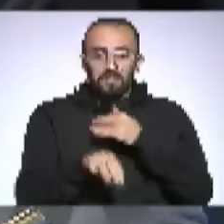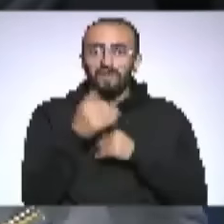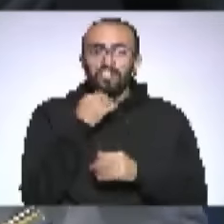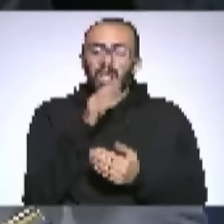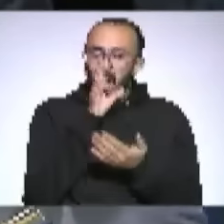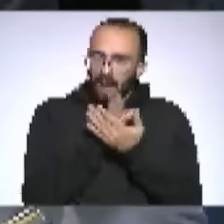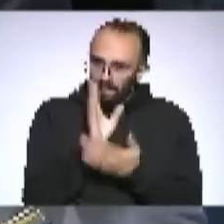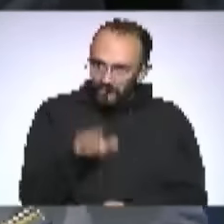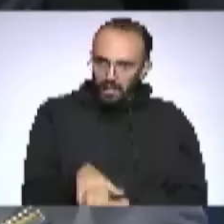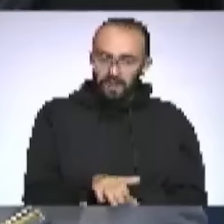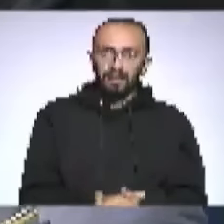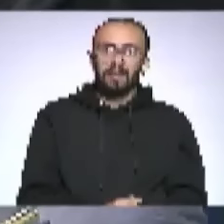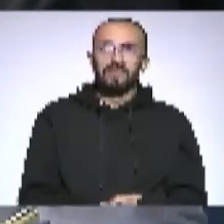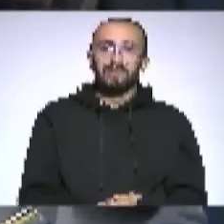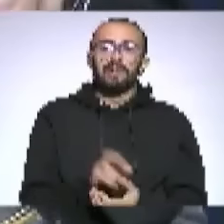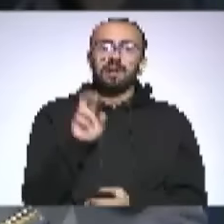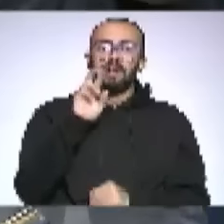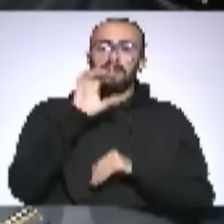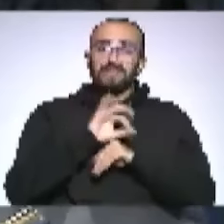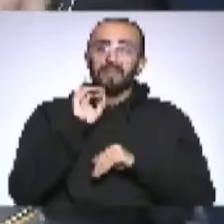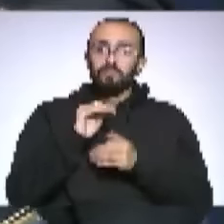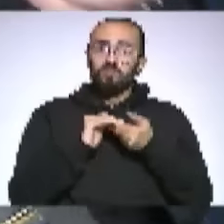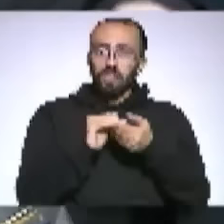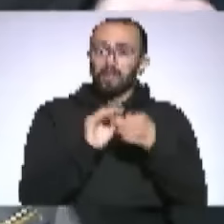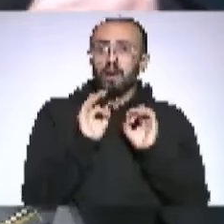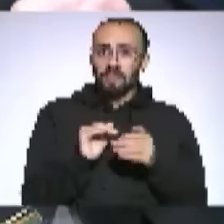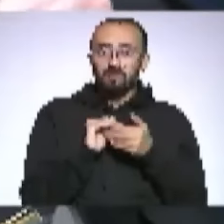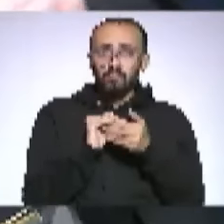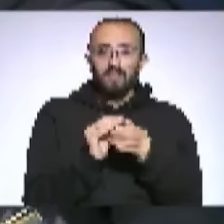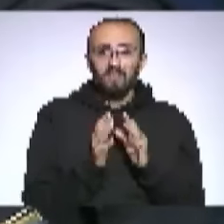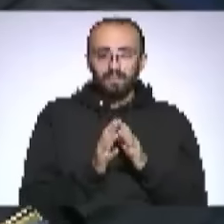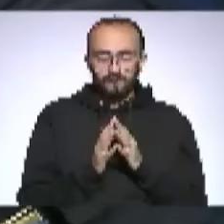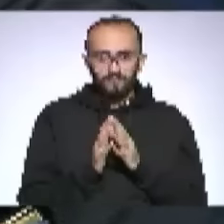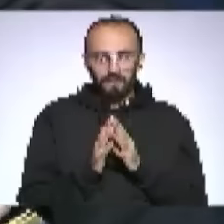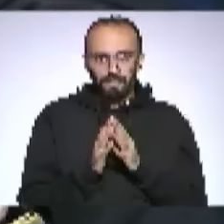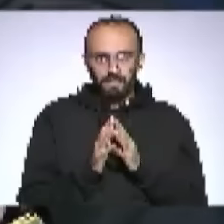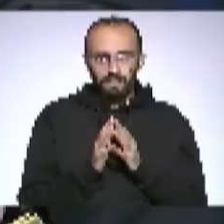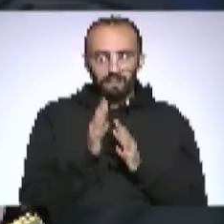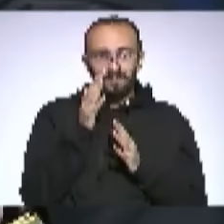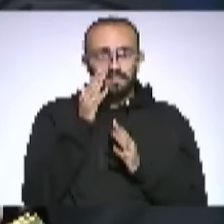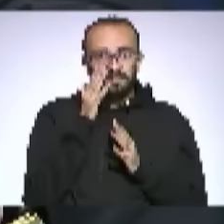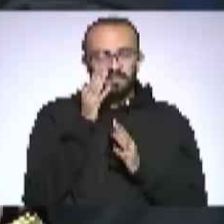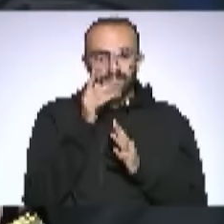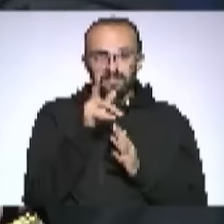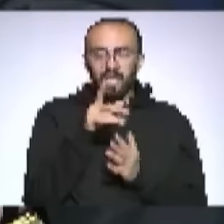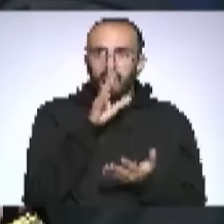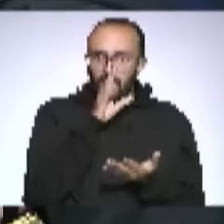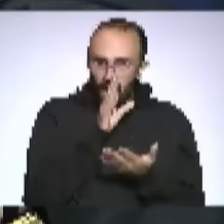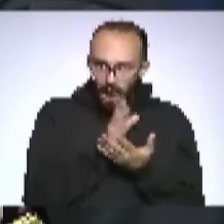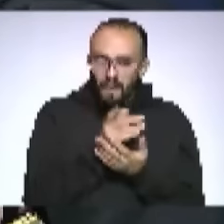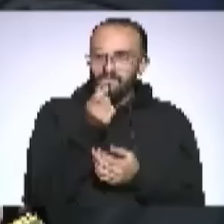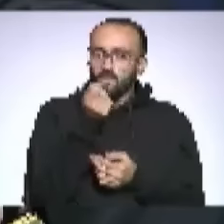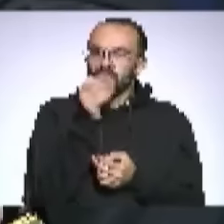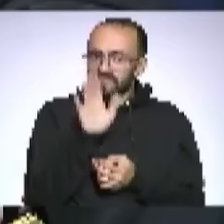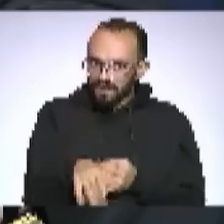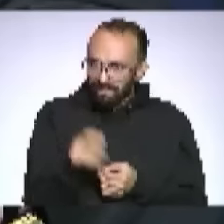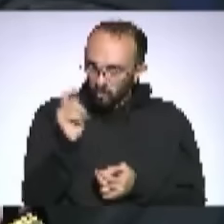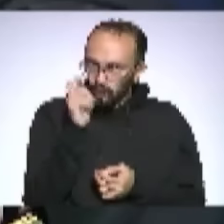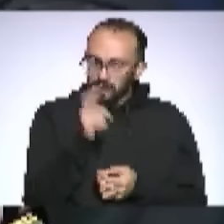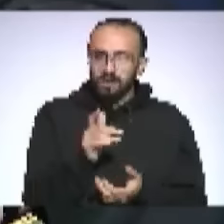لازم برده الكنيسه تساعد ولادها بالفكر القانوني تجيب لهم حد يشرح لهم ده فهي لها حقوق ماديه